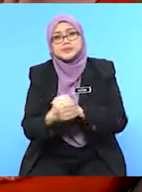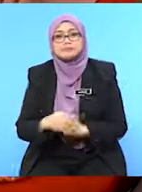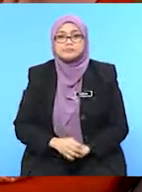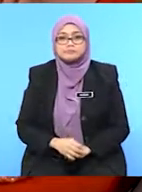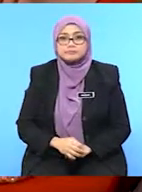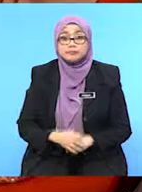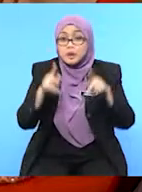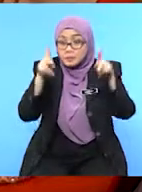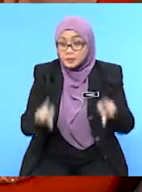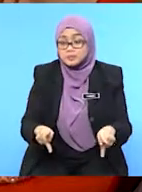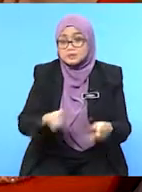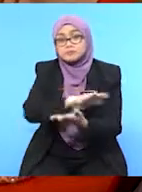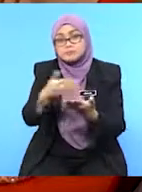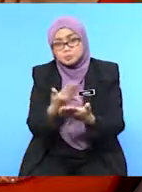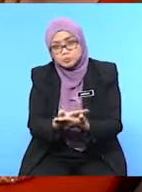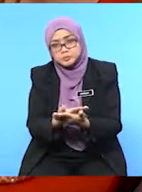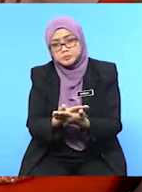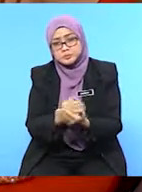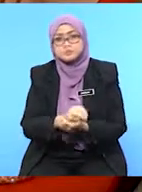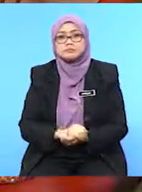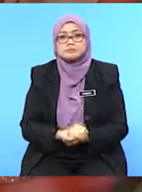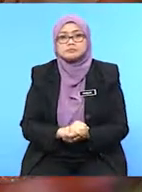memang betul desain